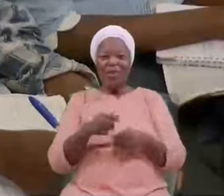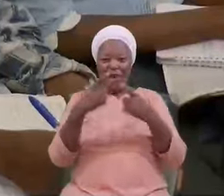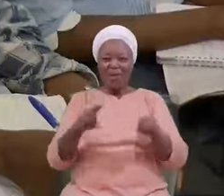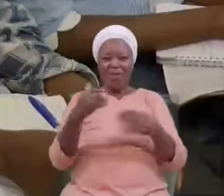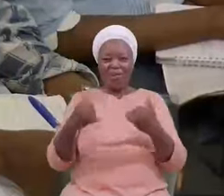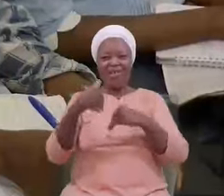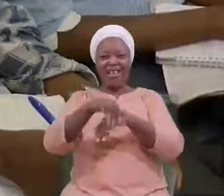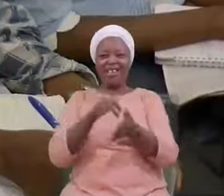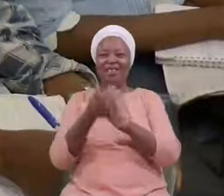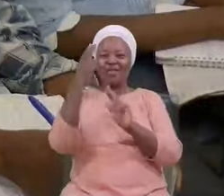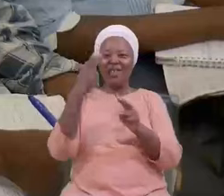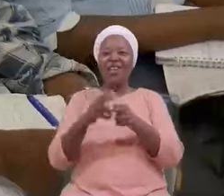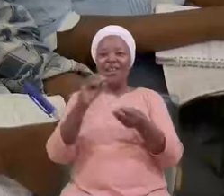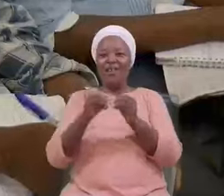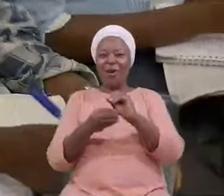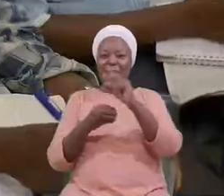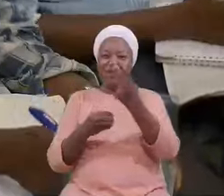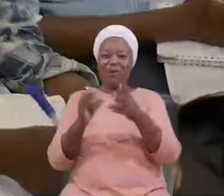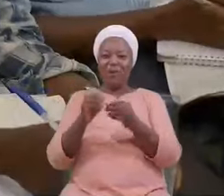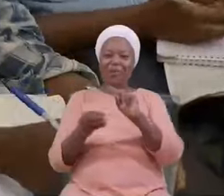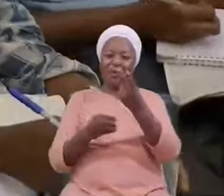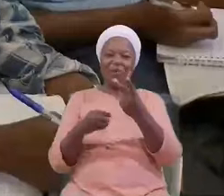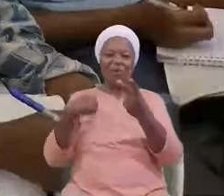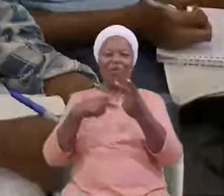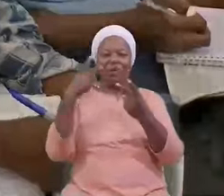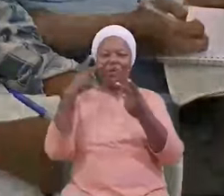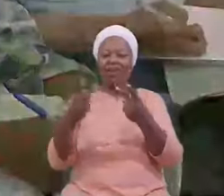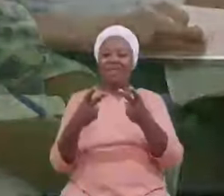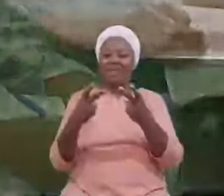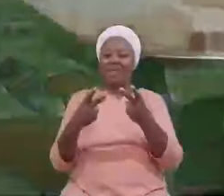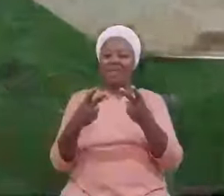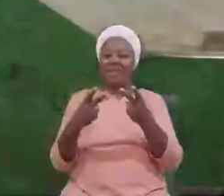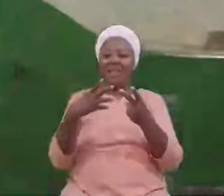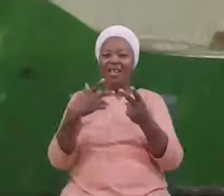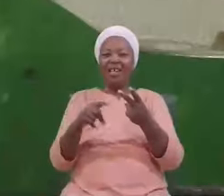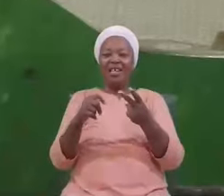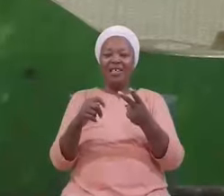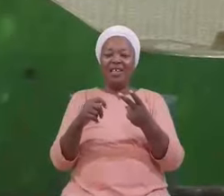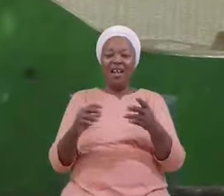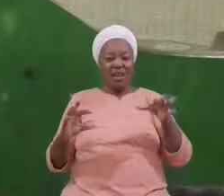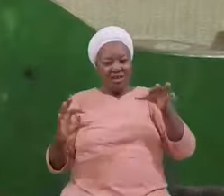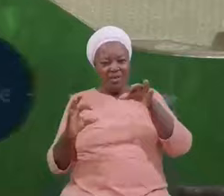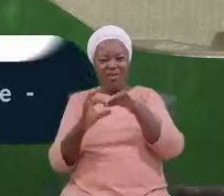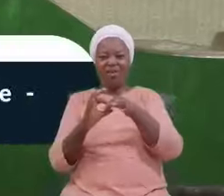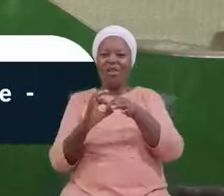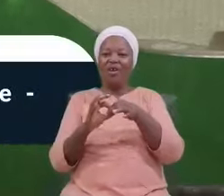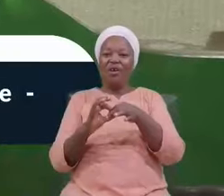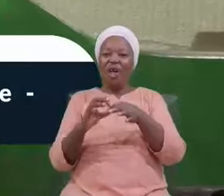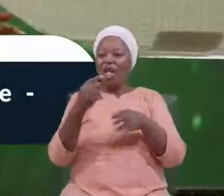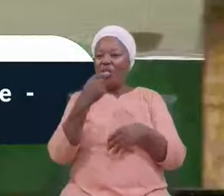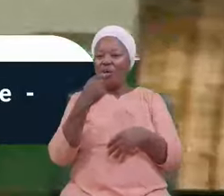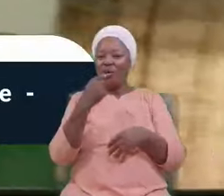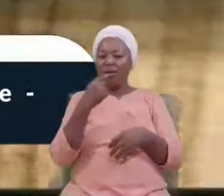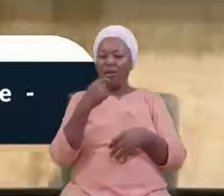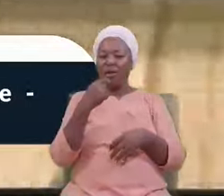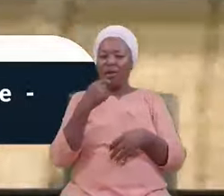ce jour. Numéro 2, nous allons voir la langue ruineuse et le miracle